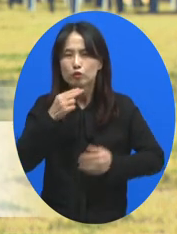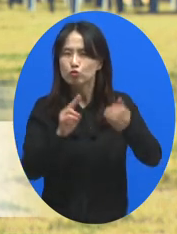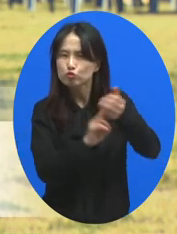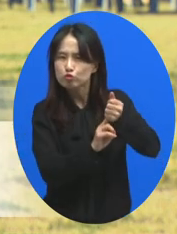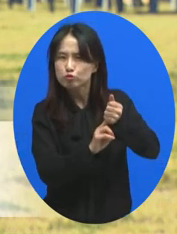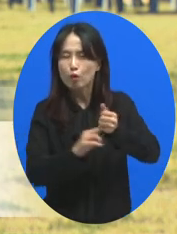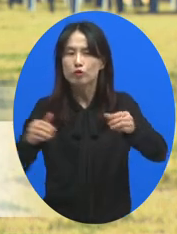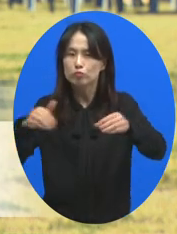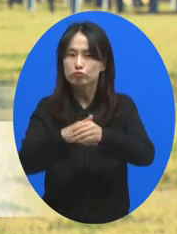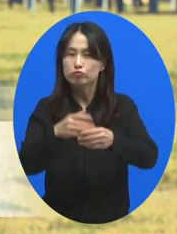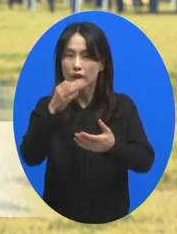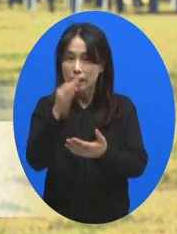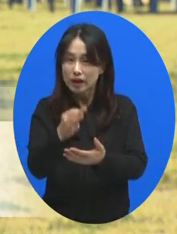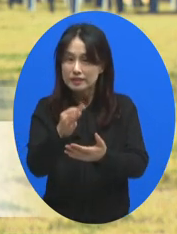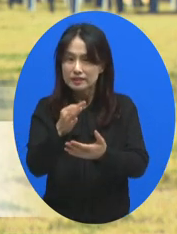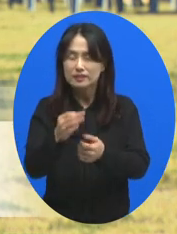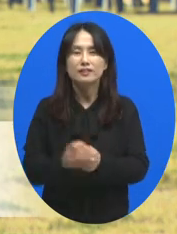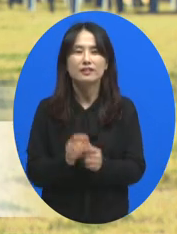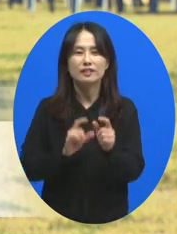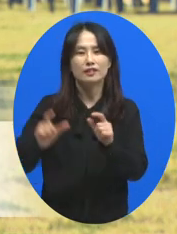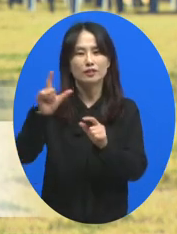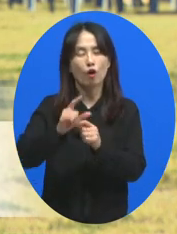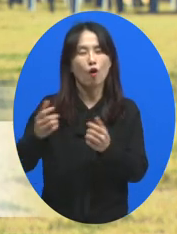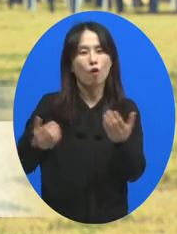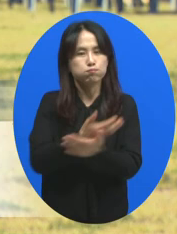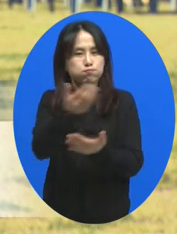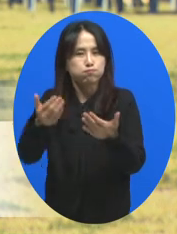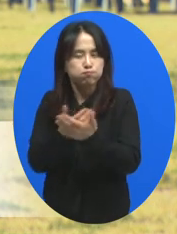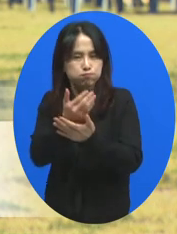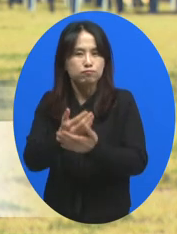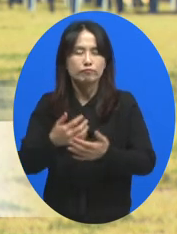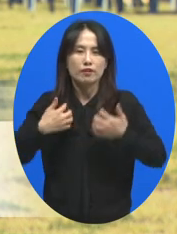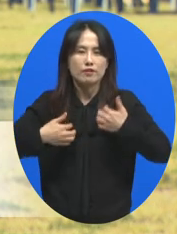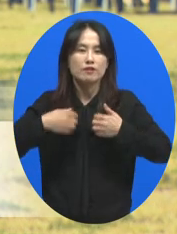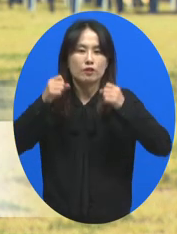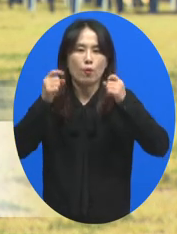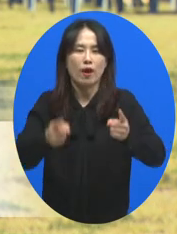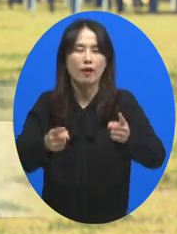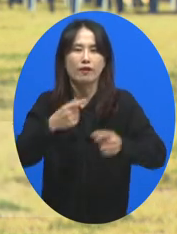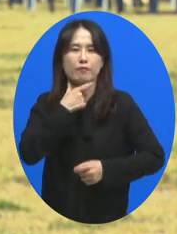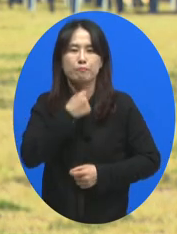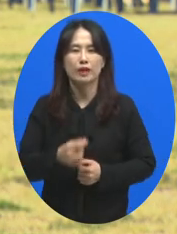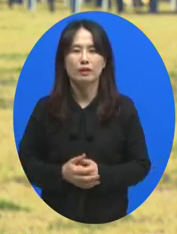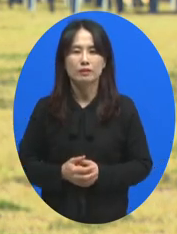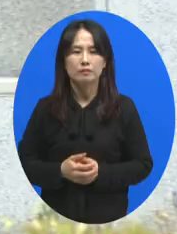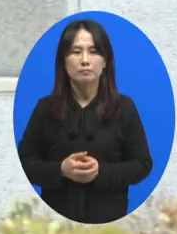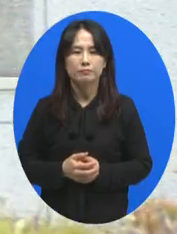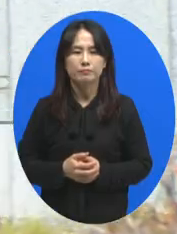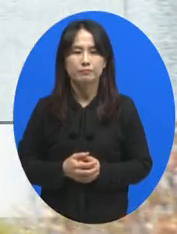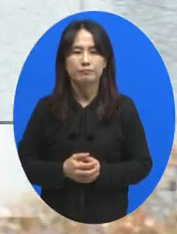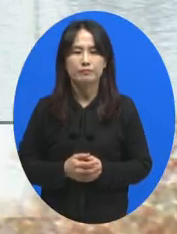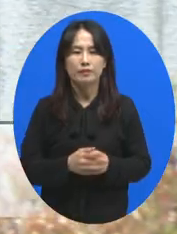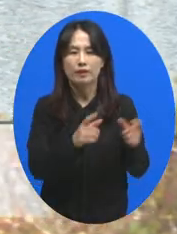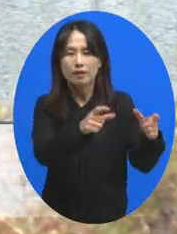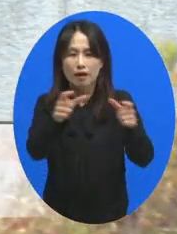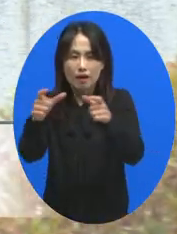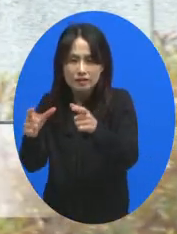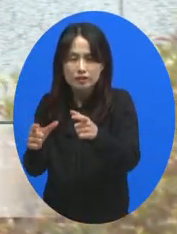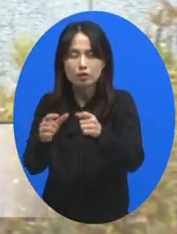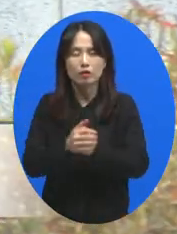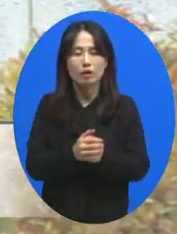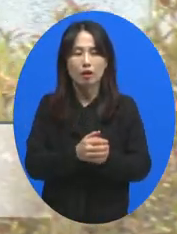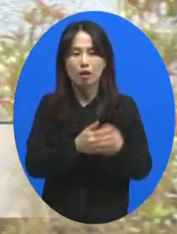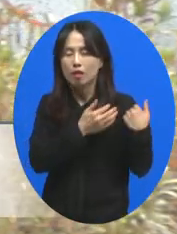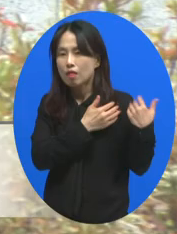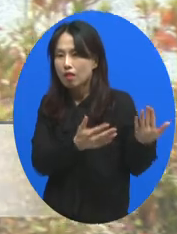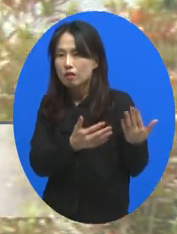지역의 문화유산들을 좀 더 향유하고 즐길 수 있는 기회가 됐으면 하는 바람입니다. 그동안 각 지역에